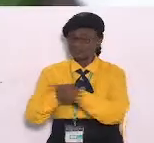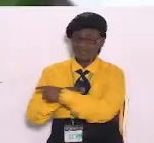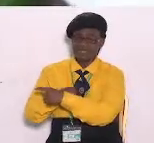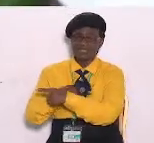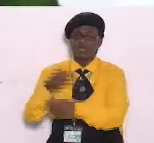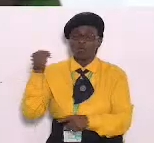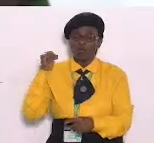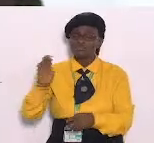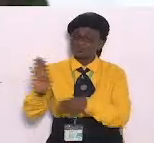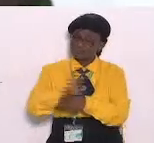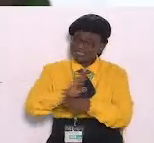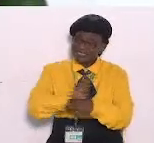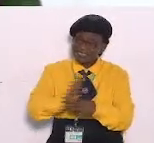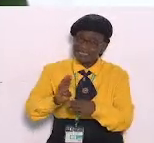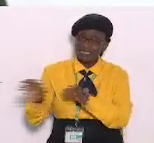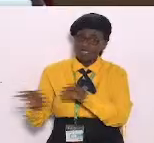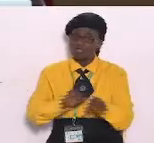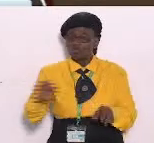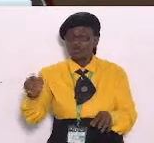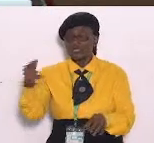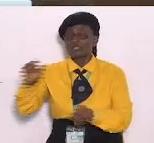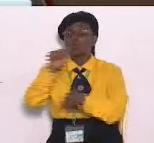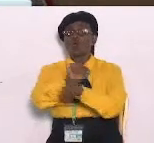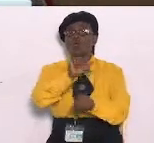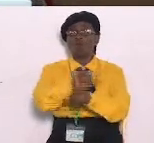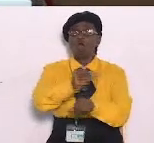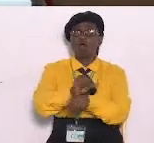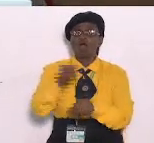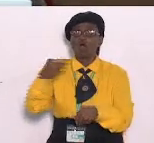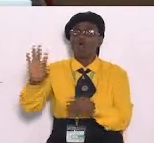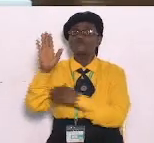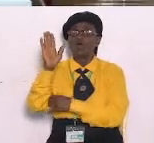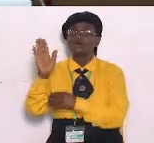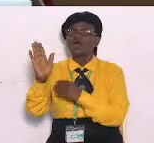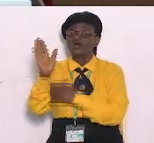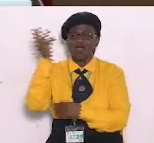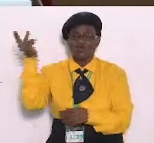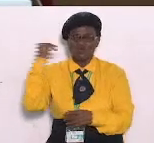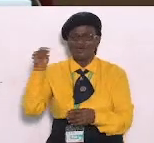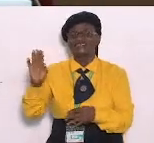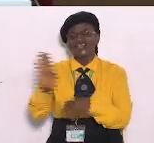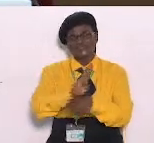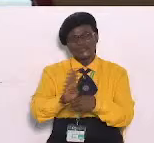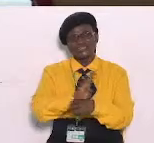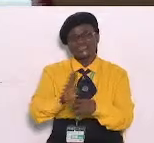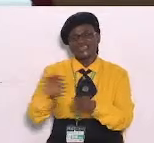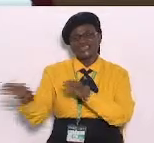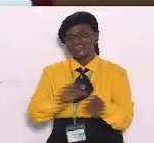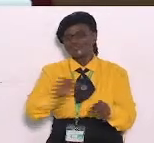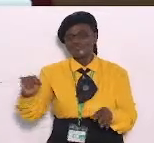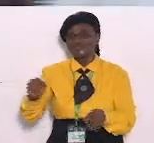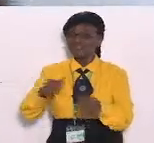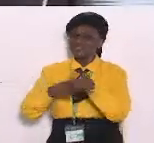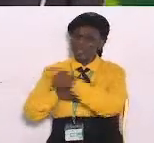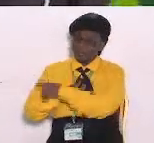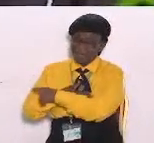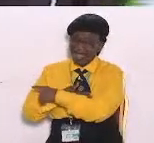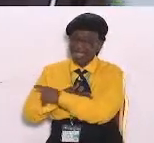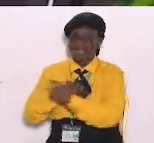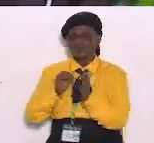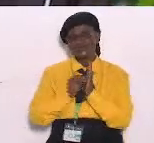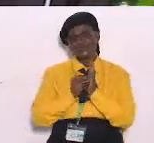pour couper l'histoire j'étais occupé pour l'œuvre de Dieu et Dieu était